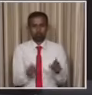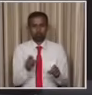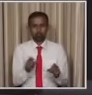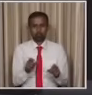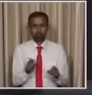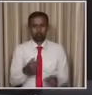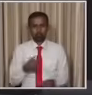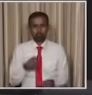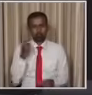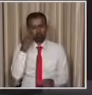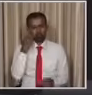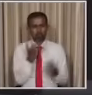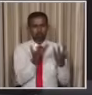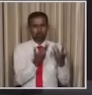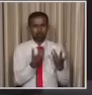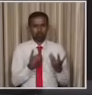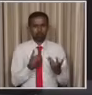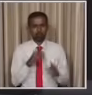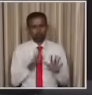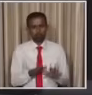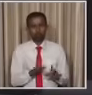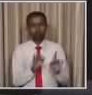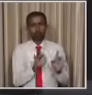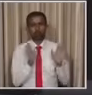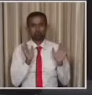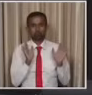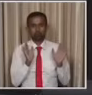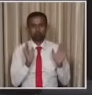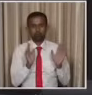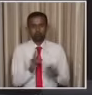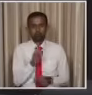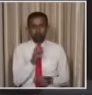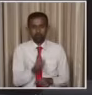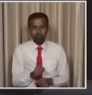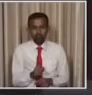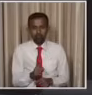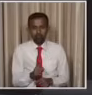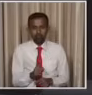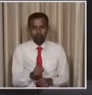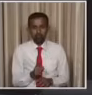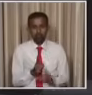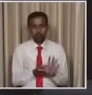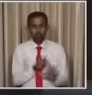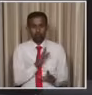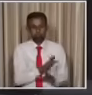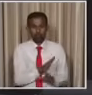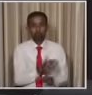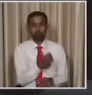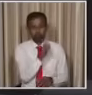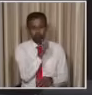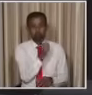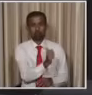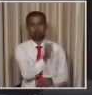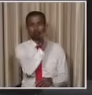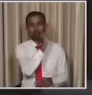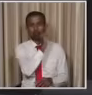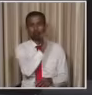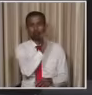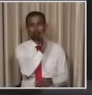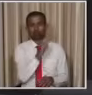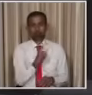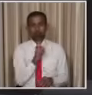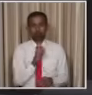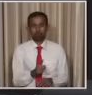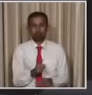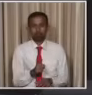ගැහුවා මම දන්නේ මෙච්චරයි මම හිටියත් ඔච්චරයි කිය. ඒක කියන්නේ ඒ තරුණයා එතන හිටියත් මේක ගහනවා කියන එක බෝතලේ.